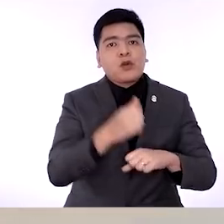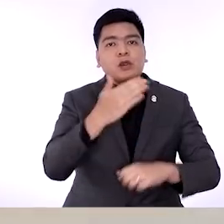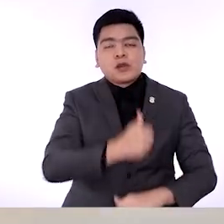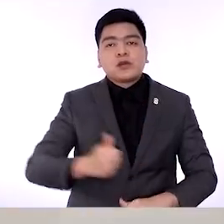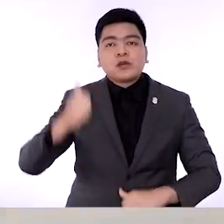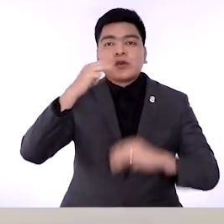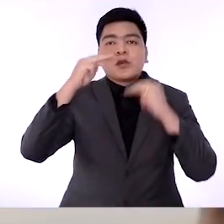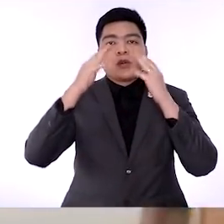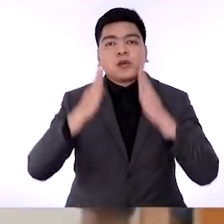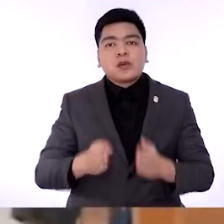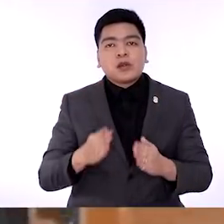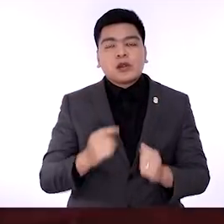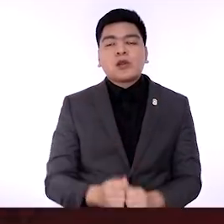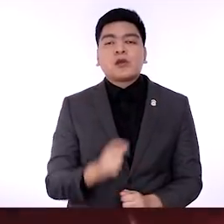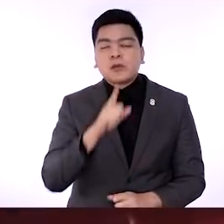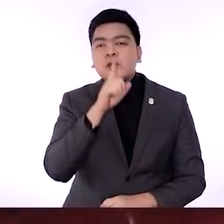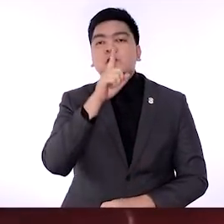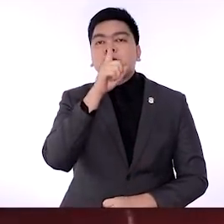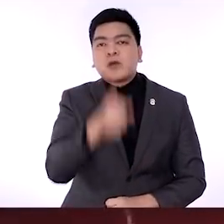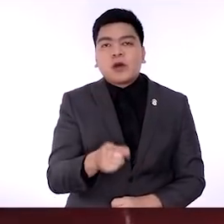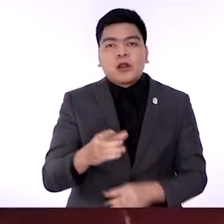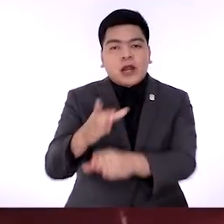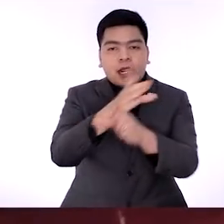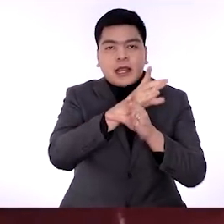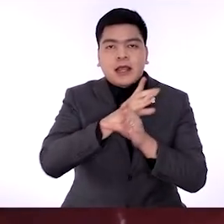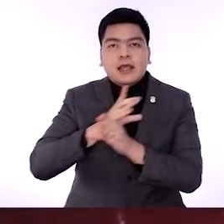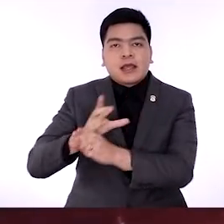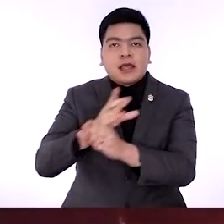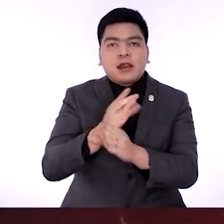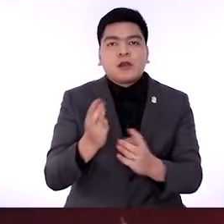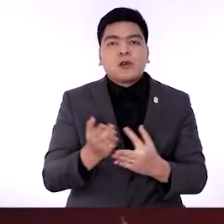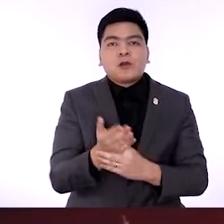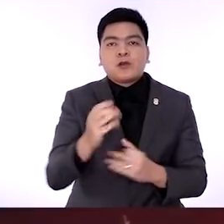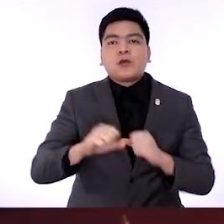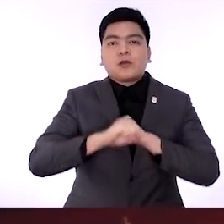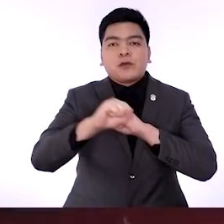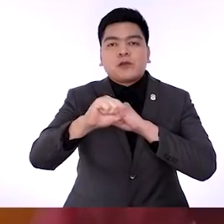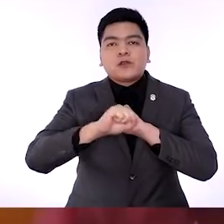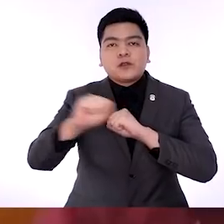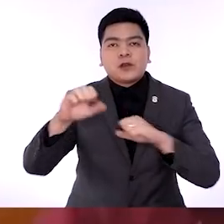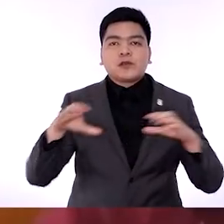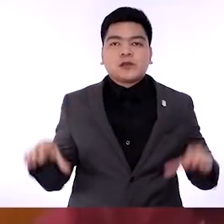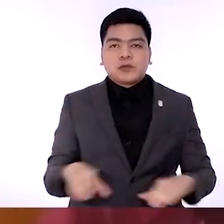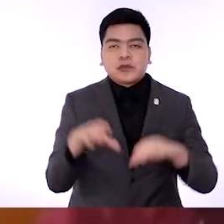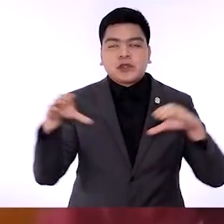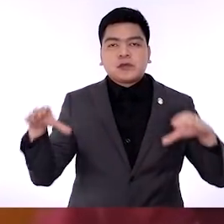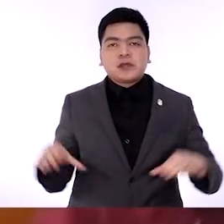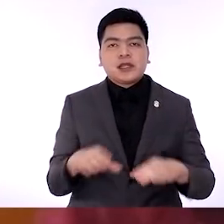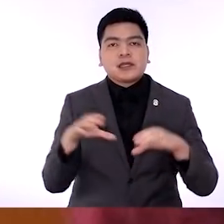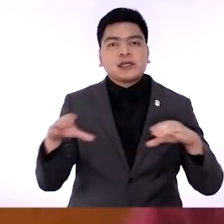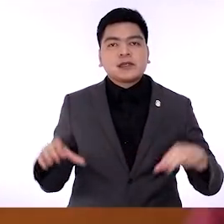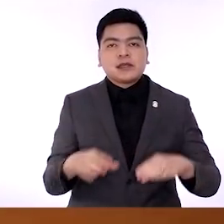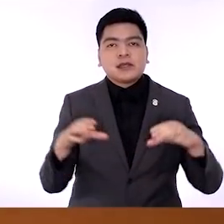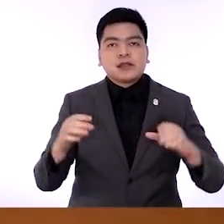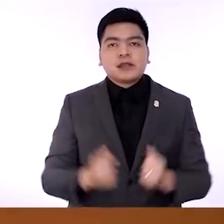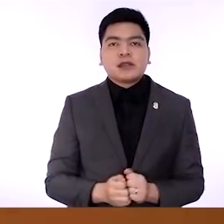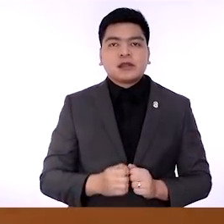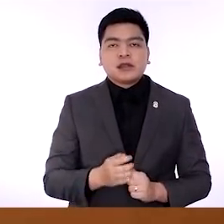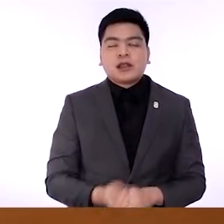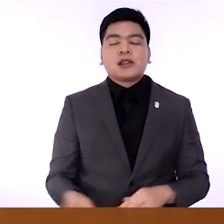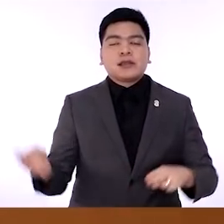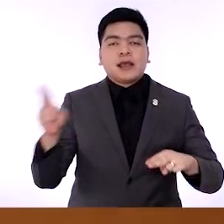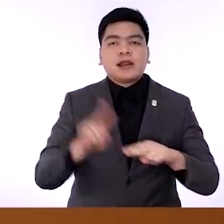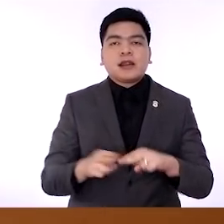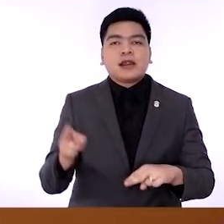na totoong nagmamalasakit sa kanila sa pamamagitan ng paglulunsad nila ng ganitong mga aktibidad na nagdaragdag